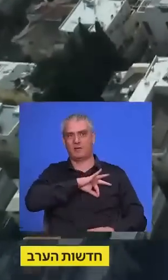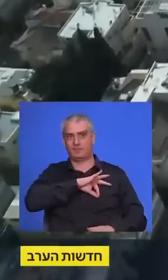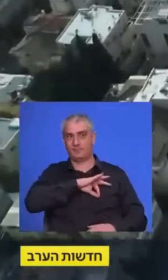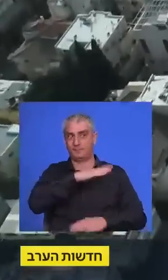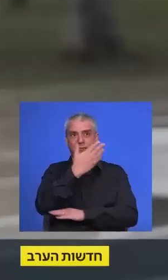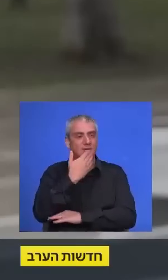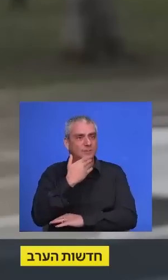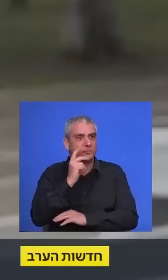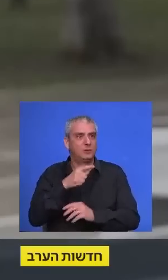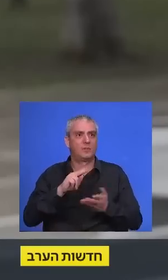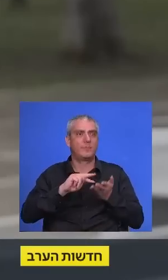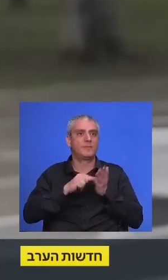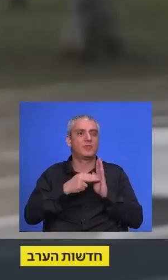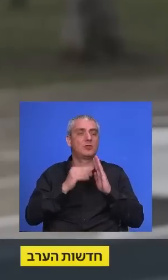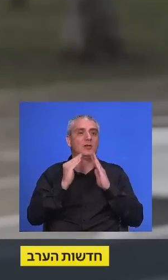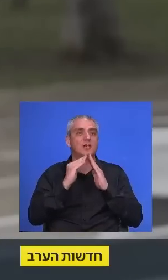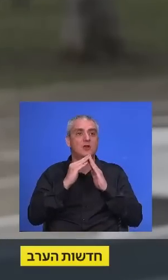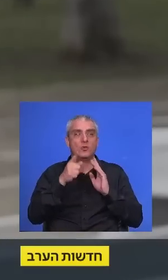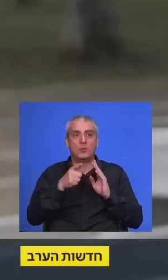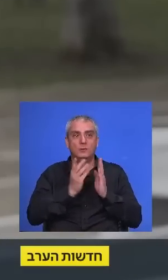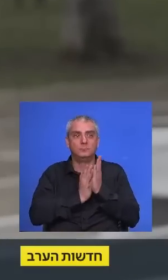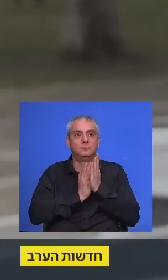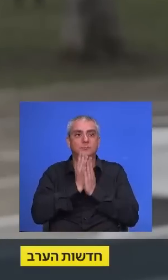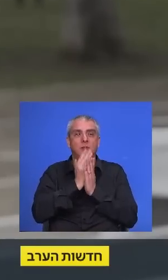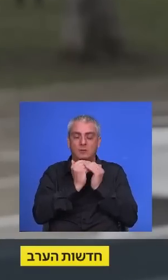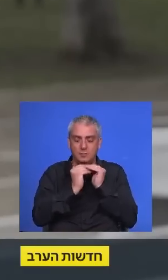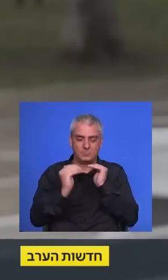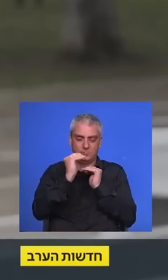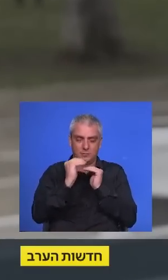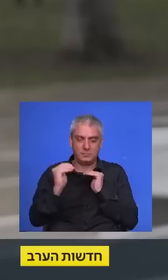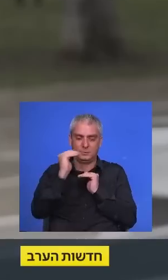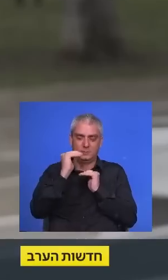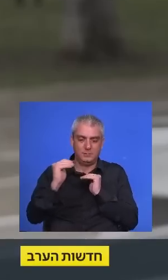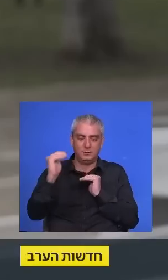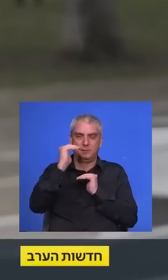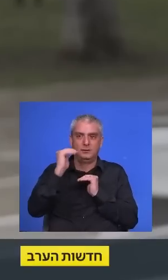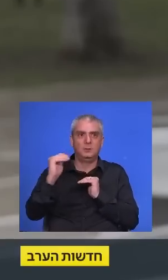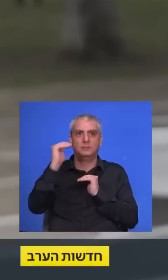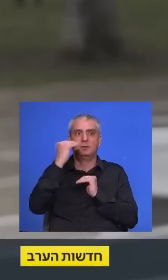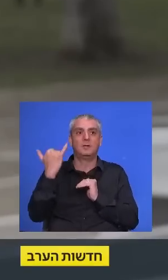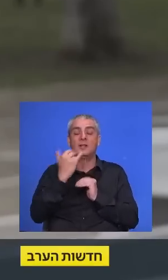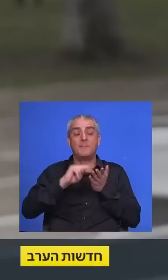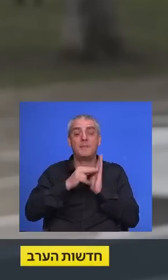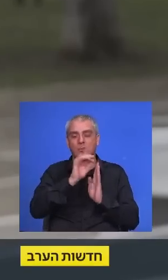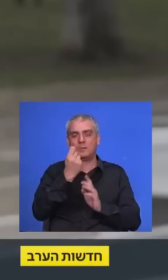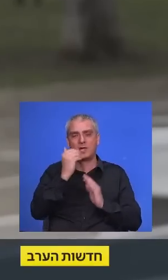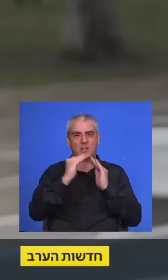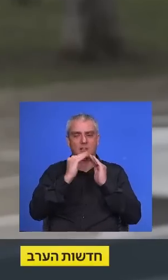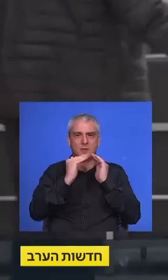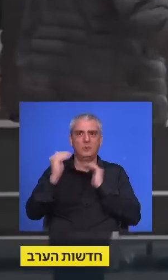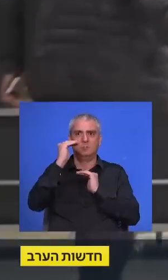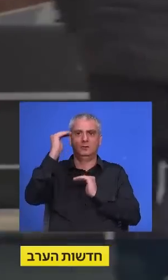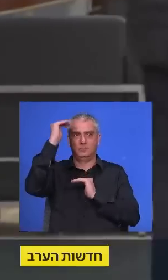במדינת ישראל יש מדיניות דיור שמעלה באופן שיטתי כמדיניות את מחירי